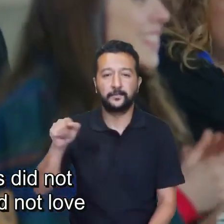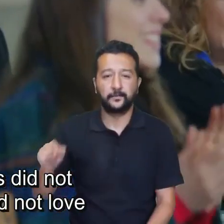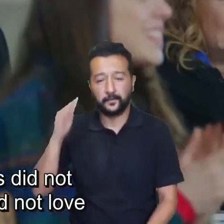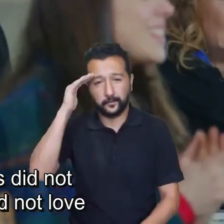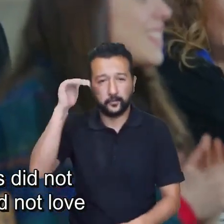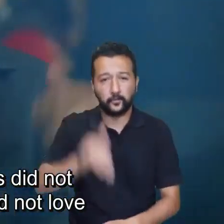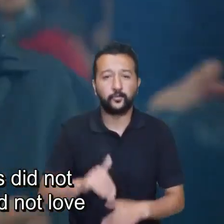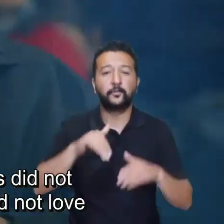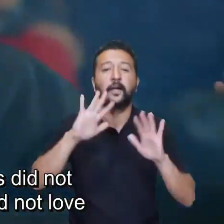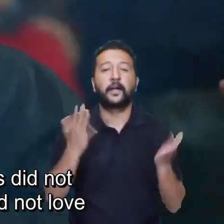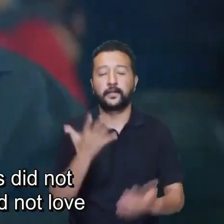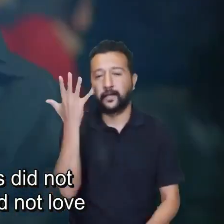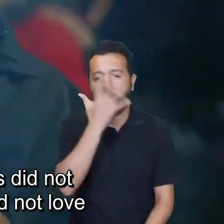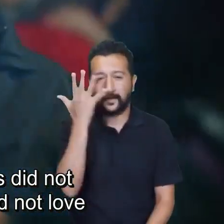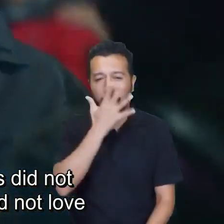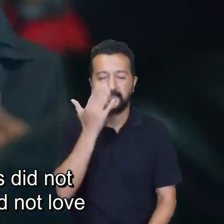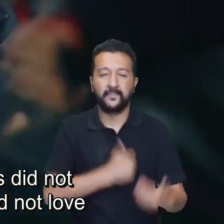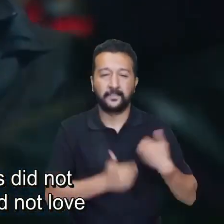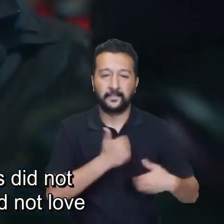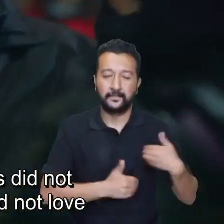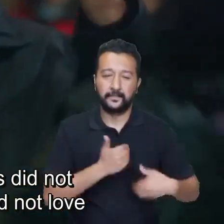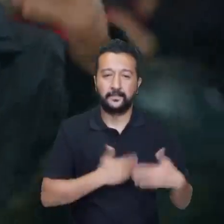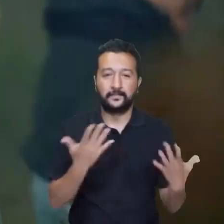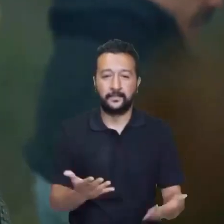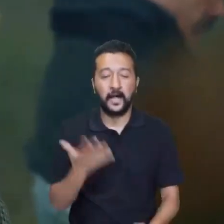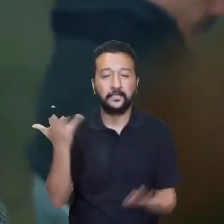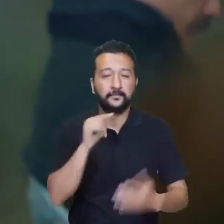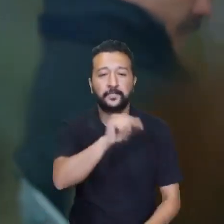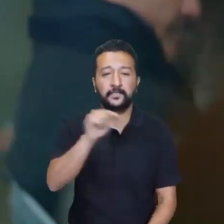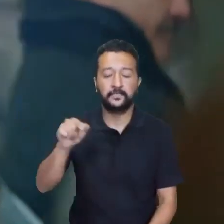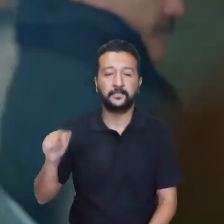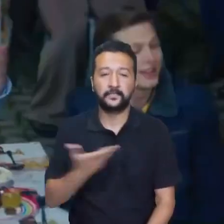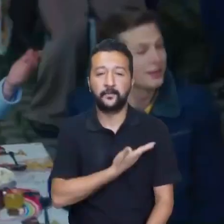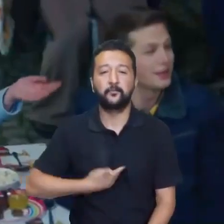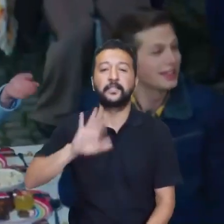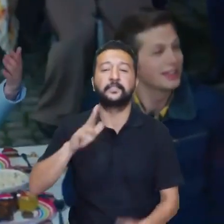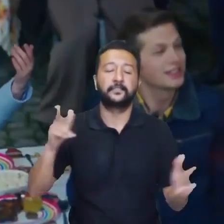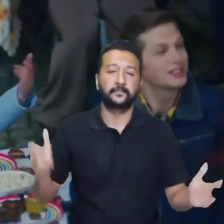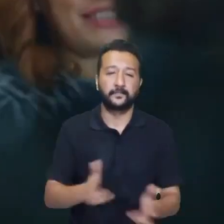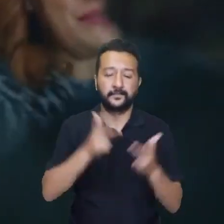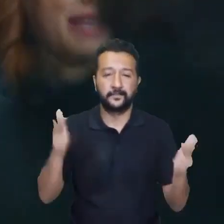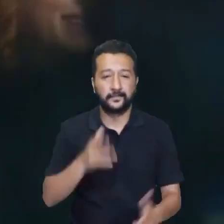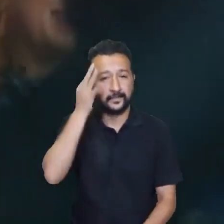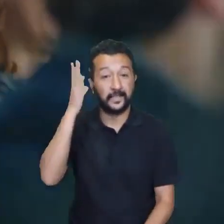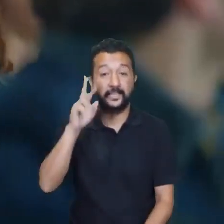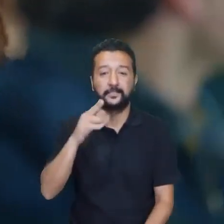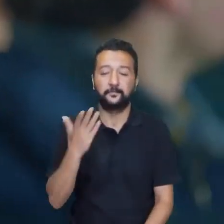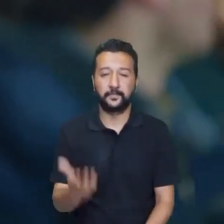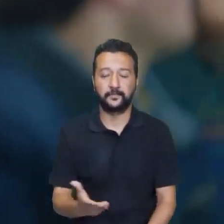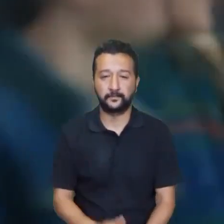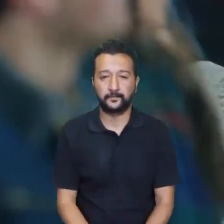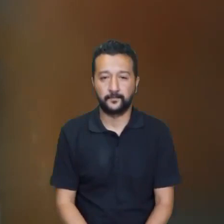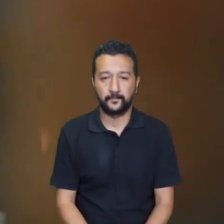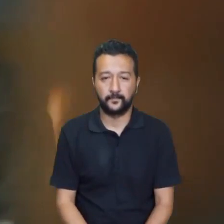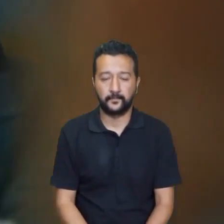Hangimiz düşmedik kara mahalleli bilgilerine bakarak elleri havada şarkı eşlik ediyor. Sevmedik çılgınlar